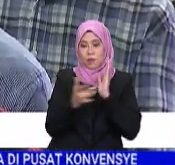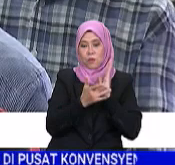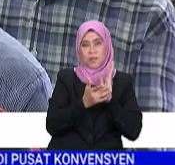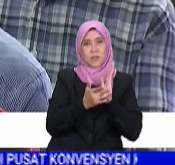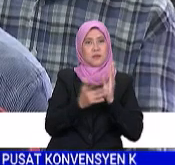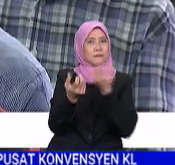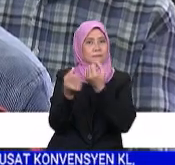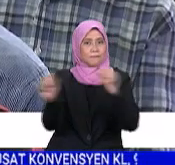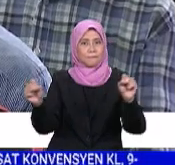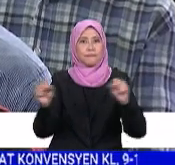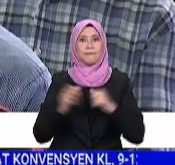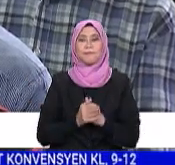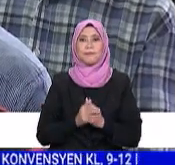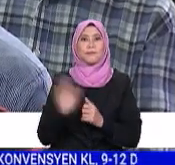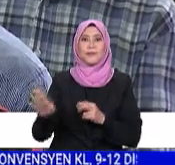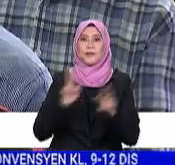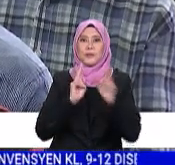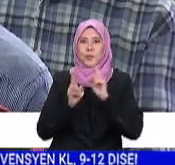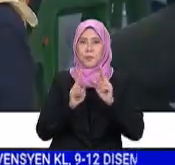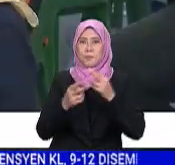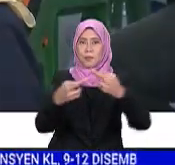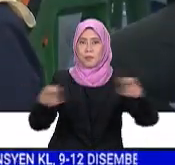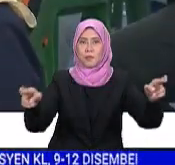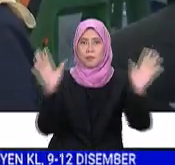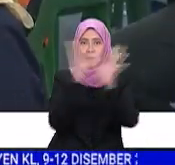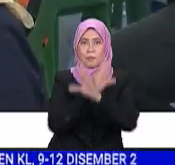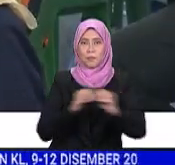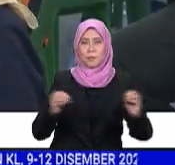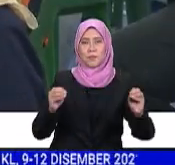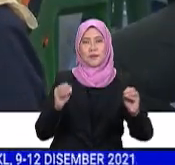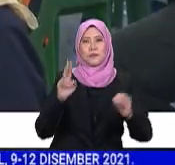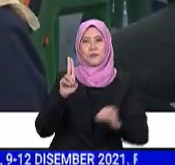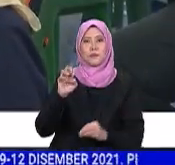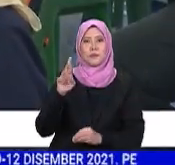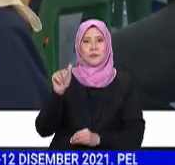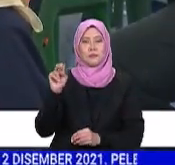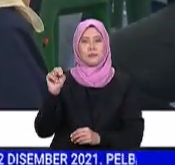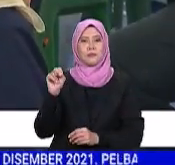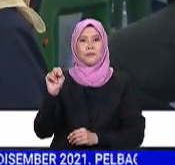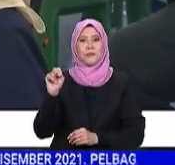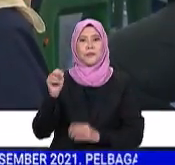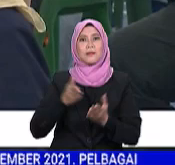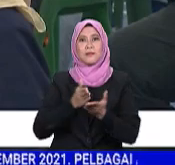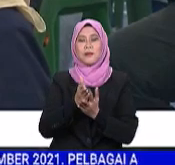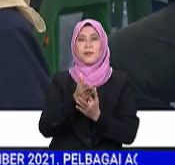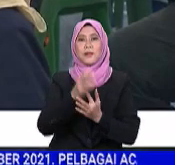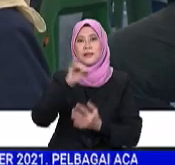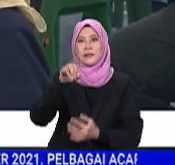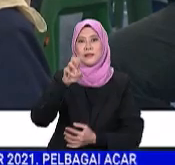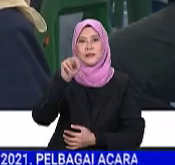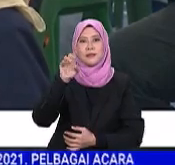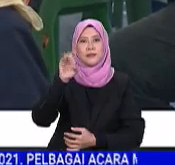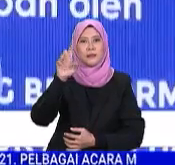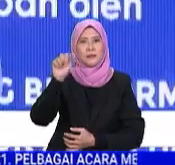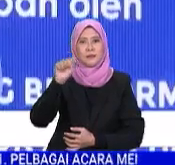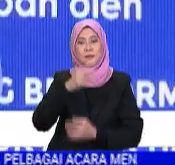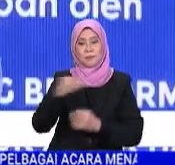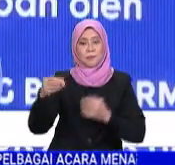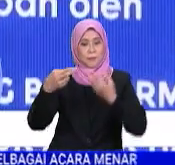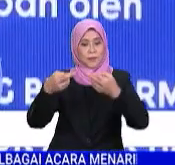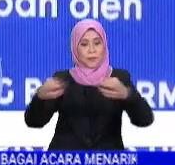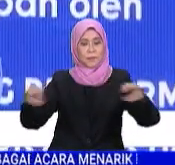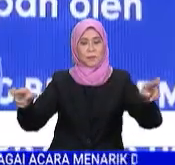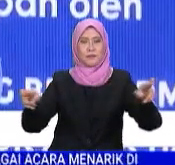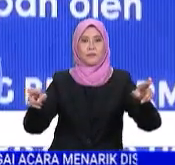ini beliau brutal semasa pelancaran road linking urban-rural Nations saluran jendela dan prasmanan digital